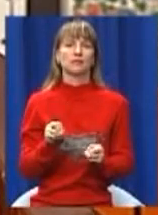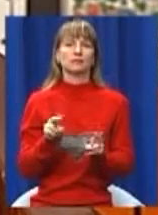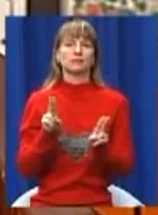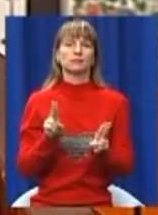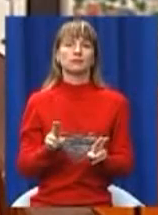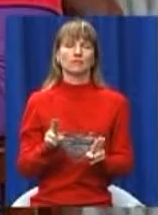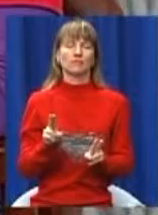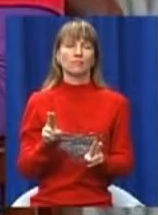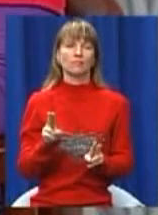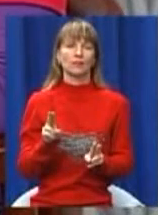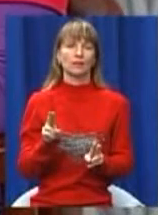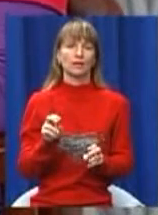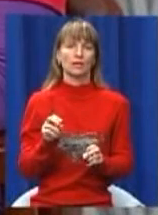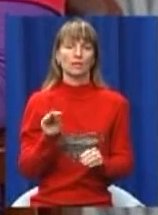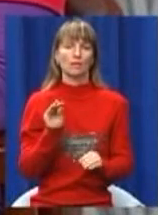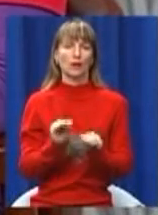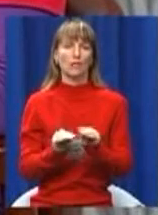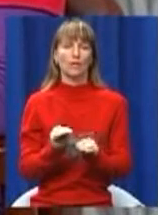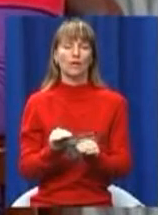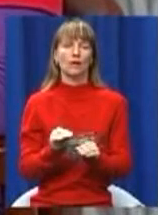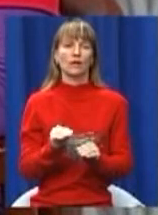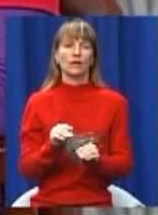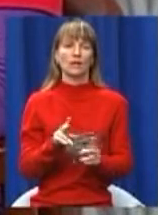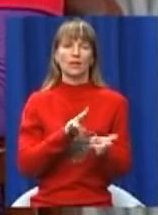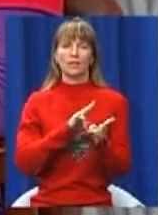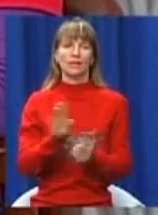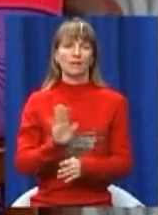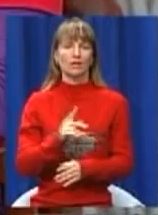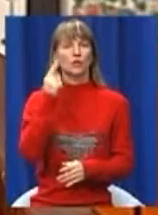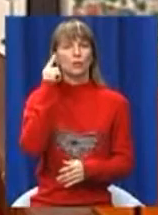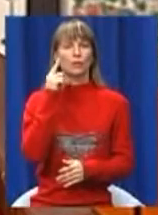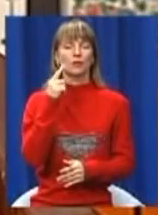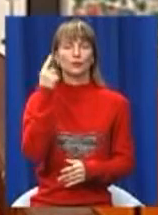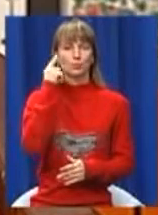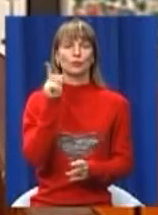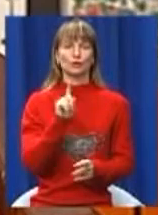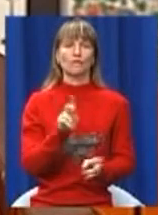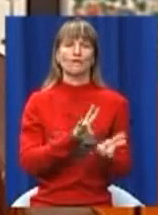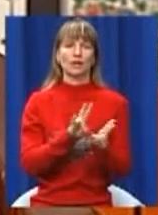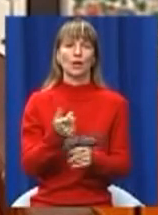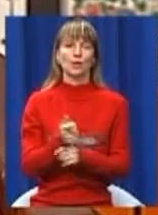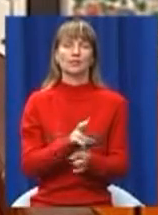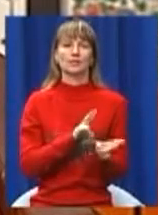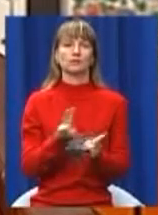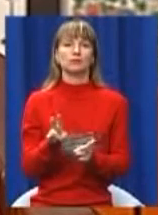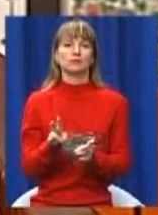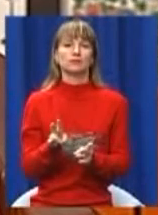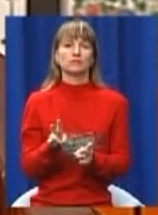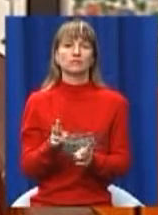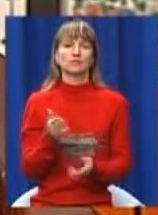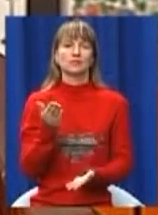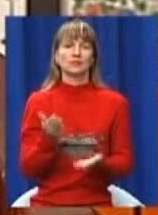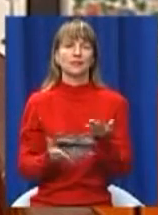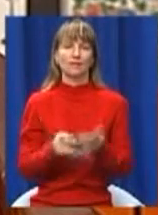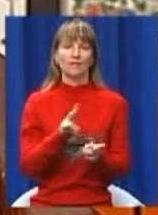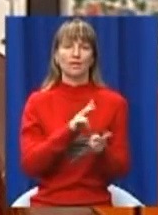спеціального прибору. А як ти думаєш, що цукрова вата, вона не шкідлива? Шкідлива. Дуже шкідлива. Ну, напевно,